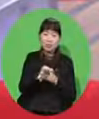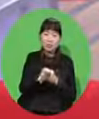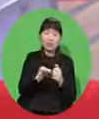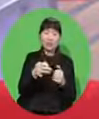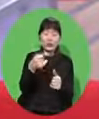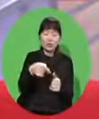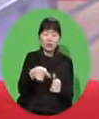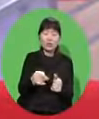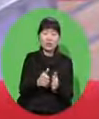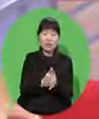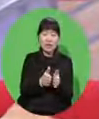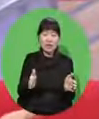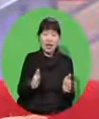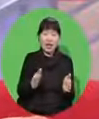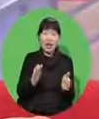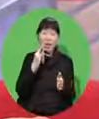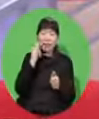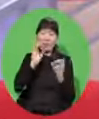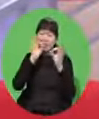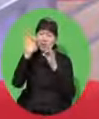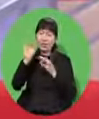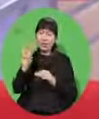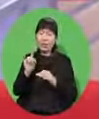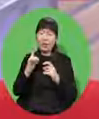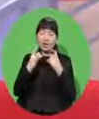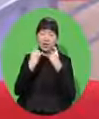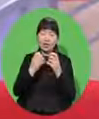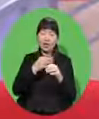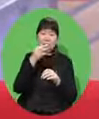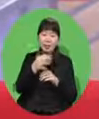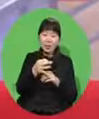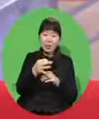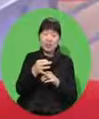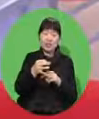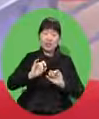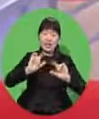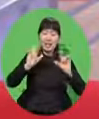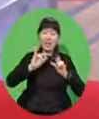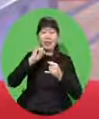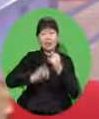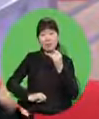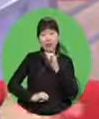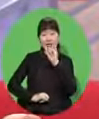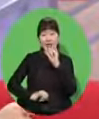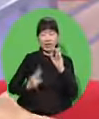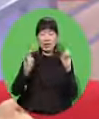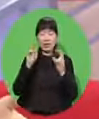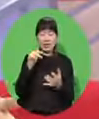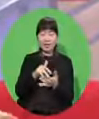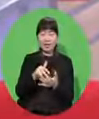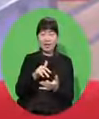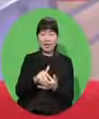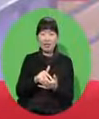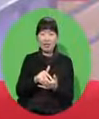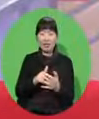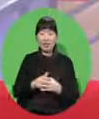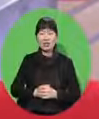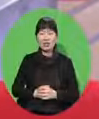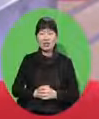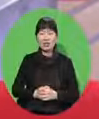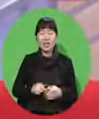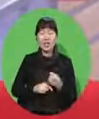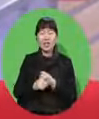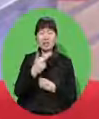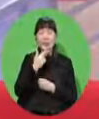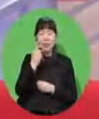부모님들께서 용돈 지급일을 제대로 지키지 않으시는 거예요. 이게 사실은 회사로 따지면 월급을 제대로 안 주는